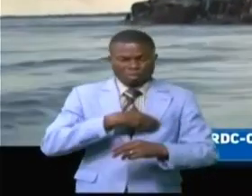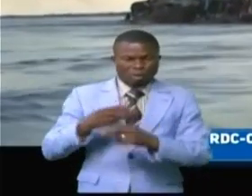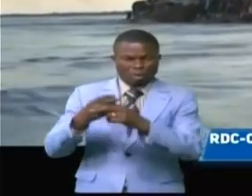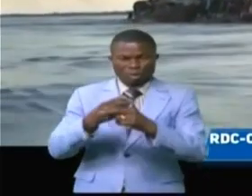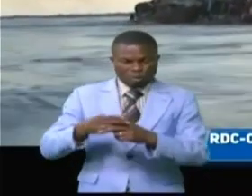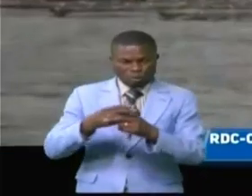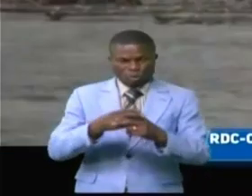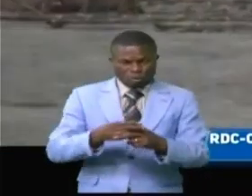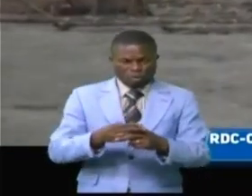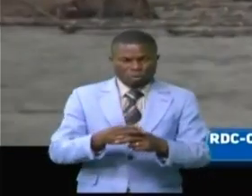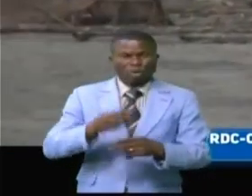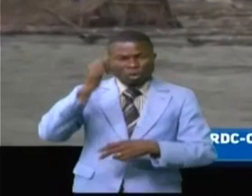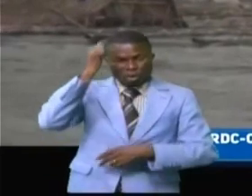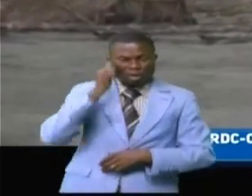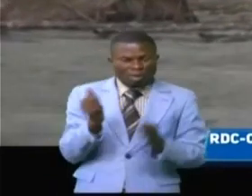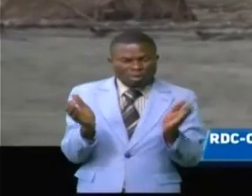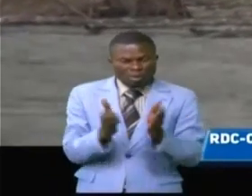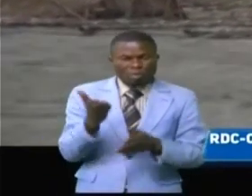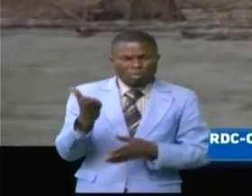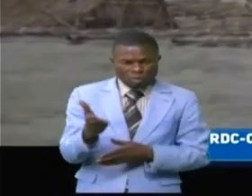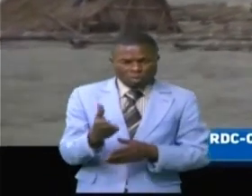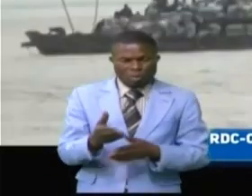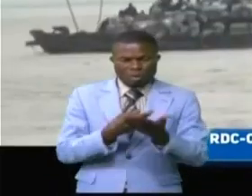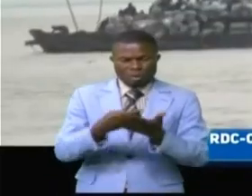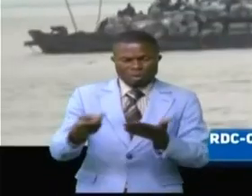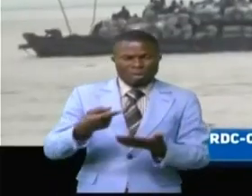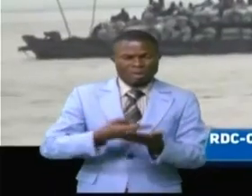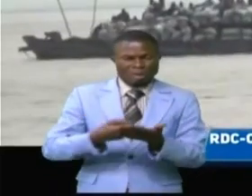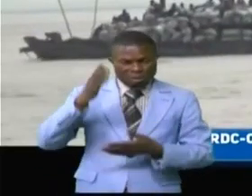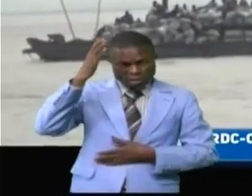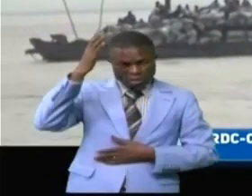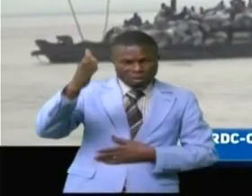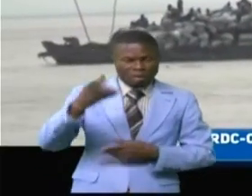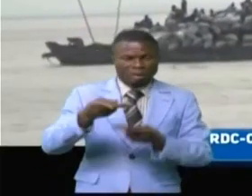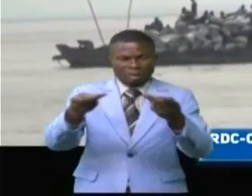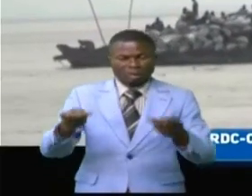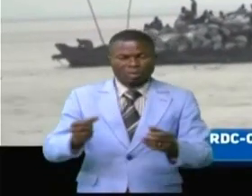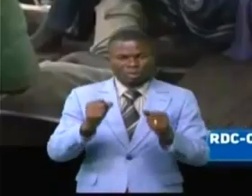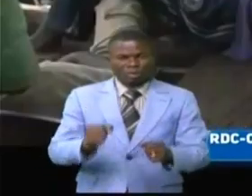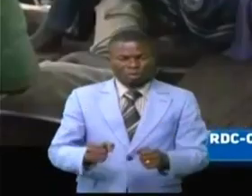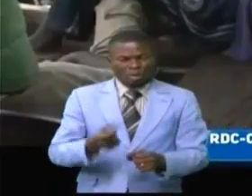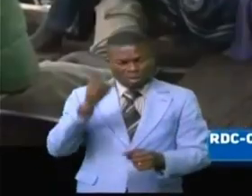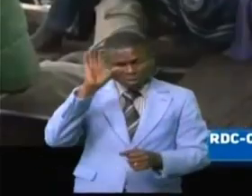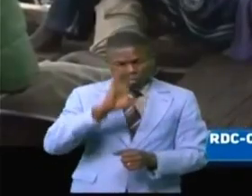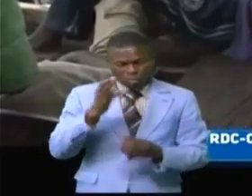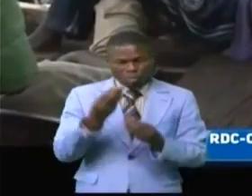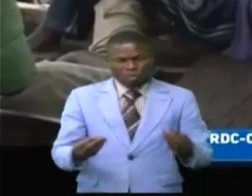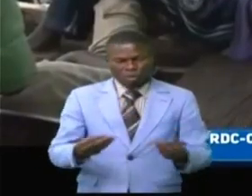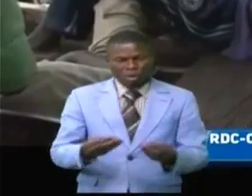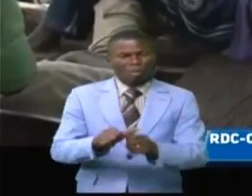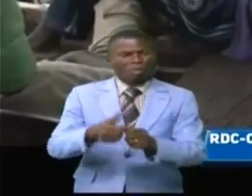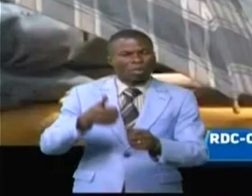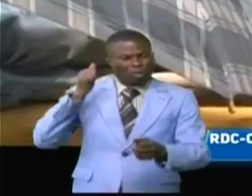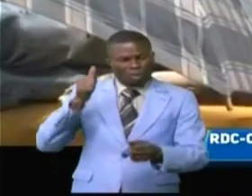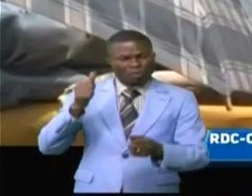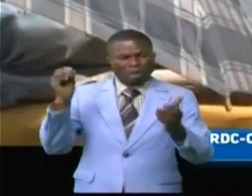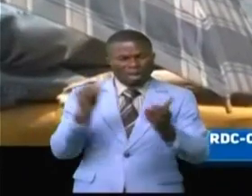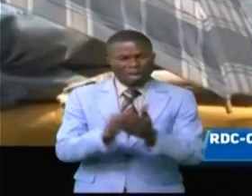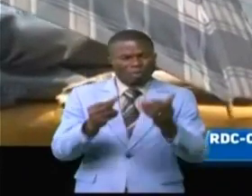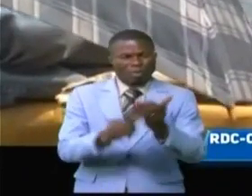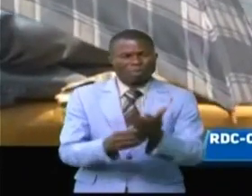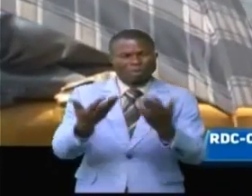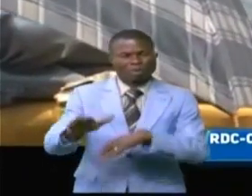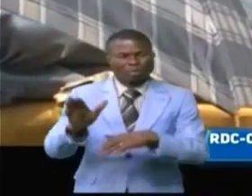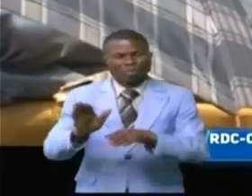armateurs sera diligentée la semaine prochaine dans les ports. Pour serrer les vis afin d'éviter ces naufrages récurrents sur les